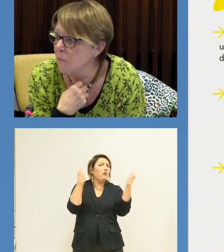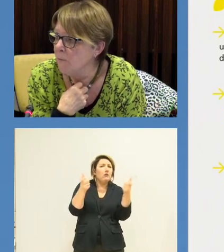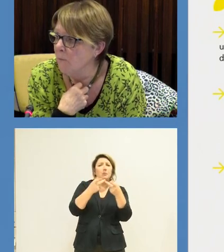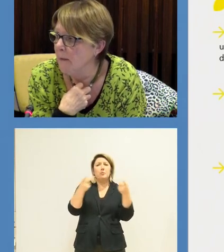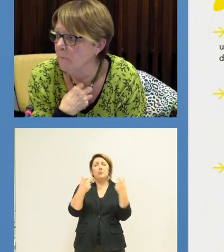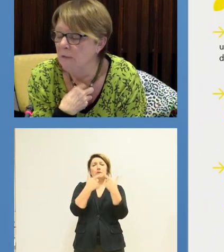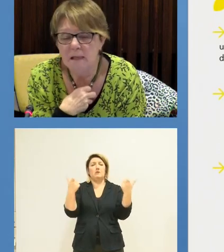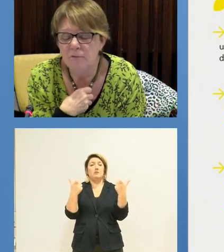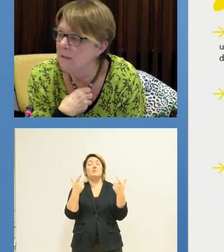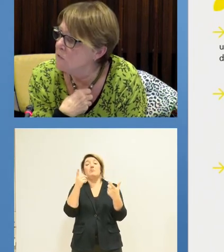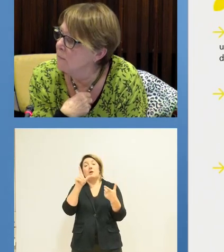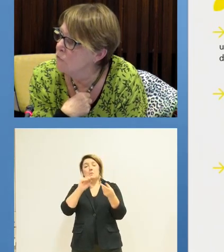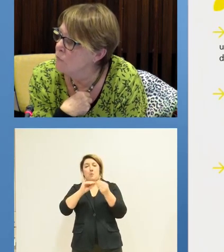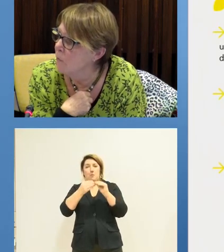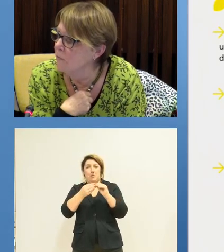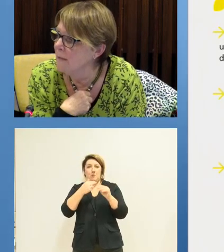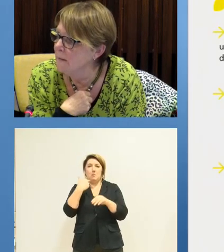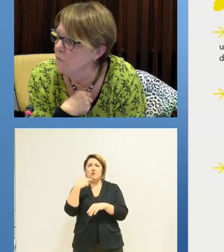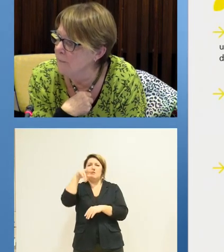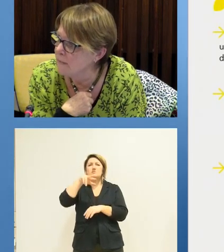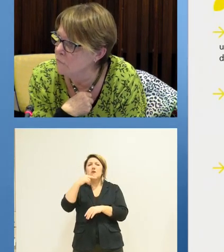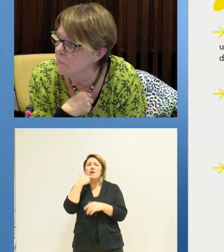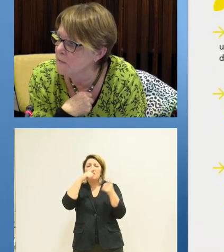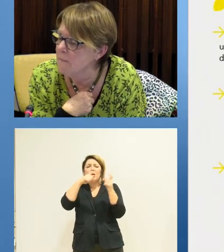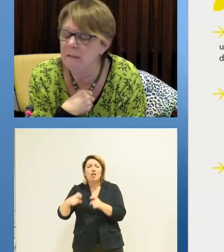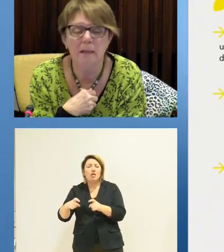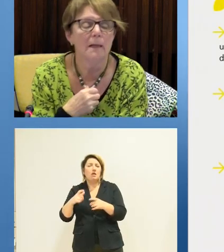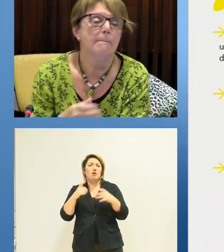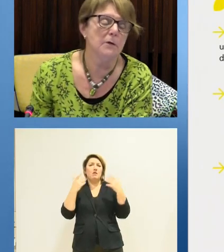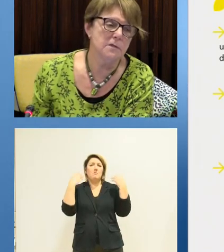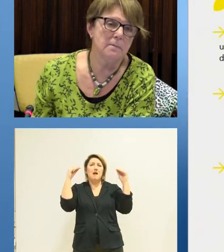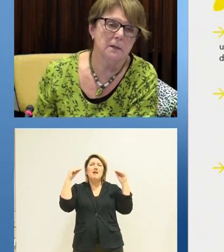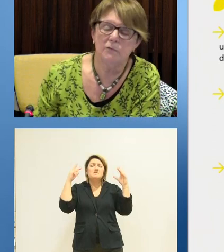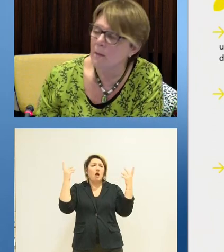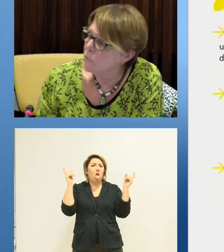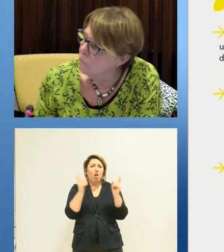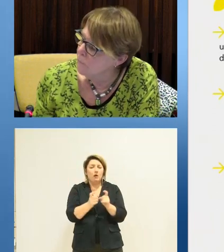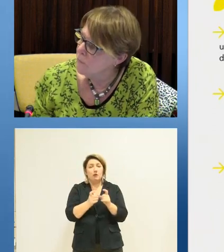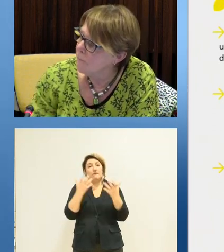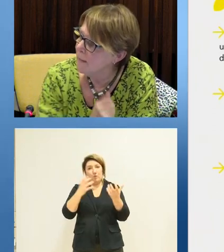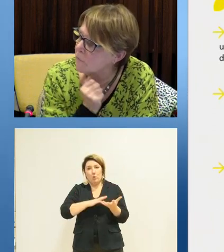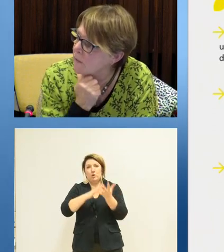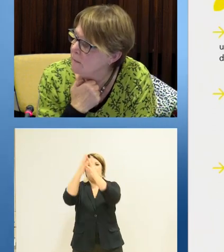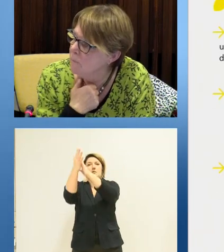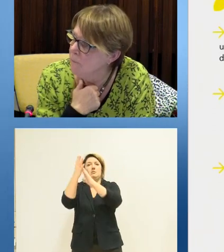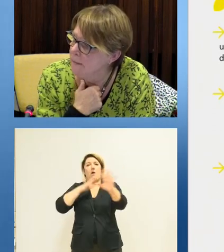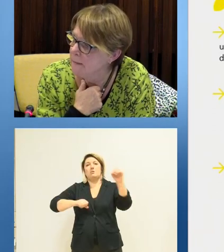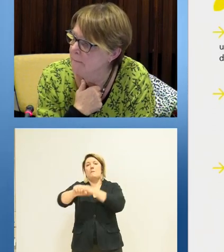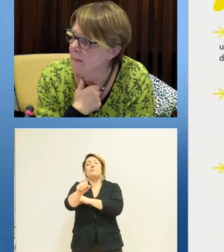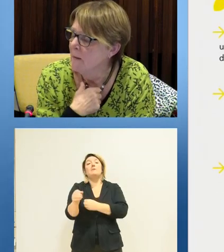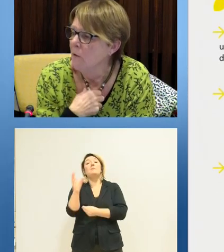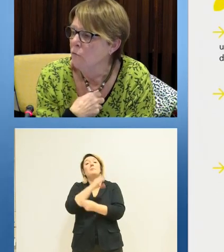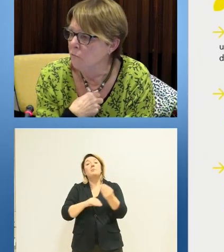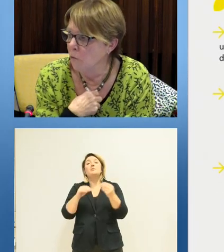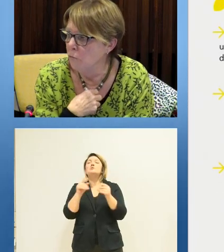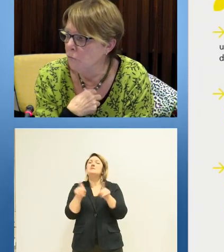agissant sur les problèmes de déqualification des logements le déclin des commerces de proximité mais aussi bien évidemment nous n'oublions pas la tranquillité publique